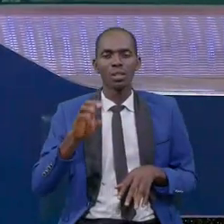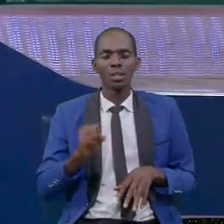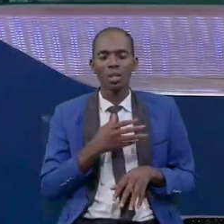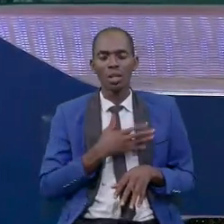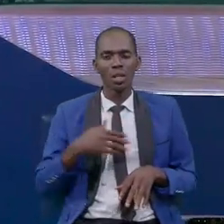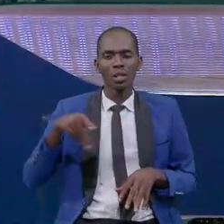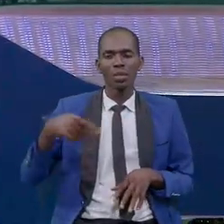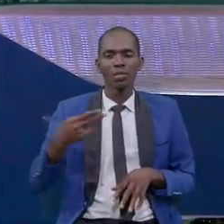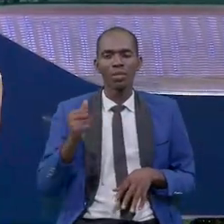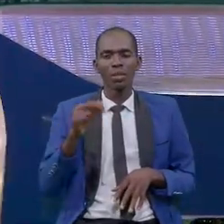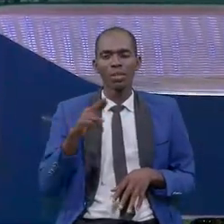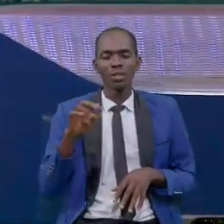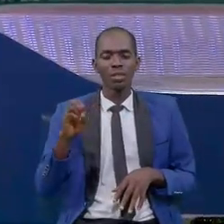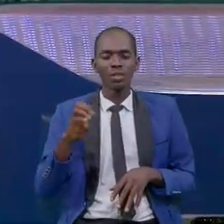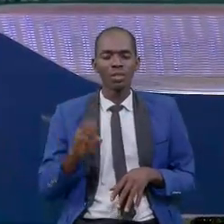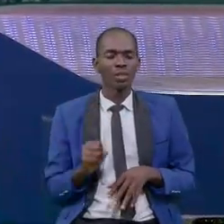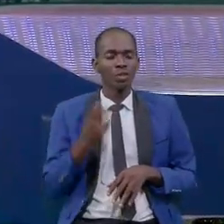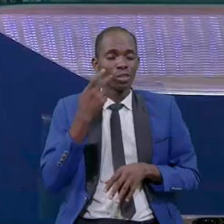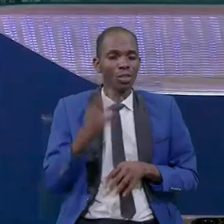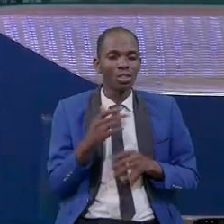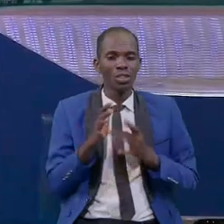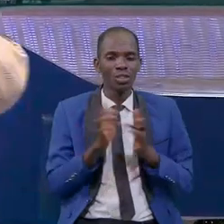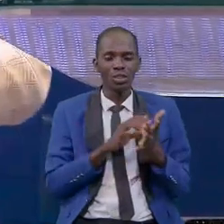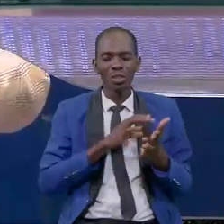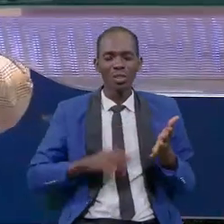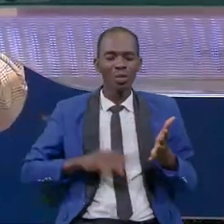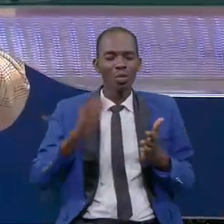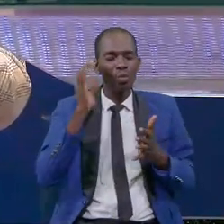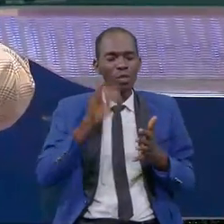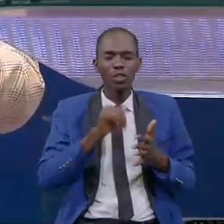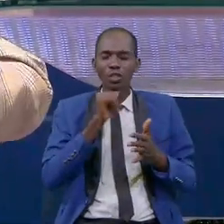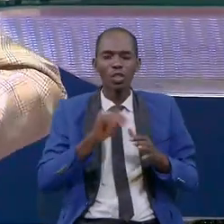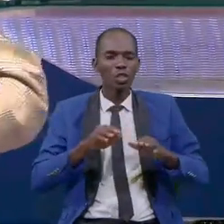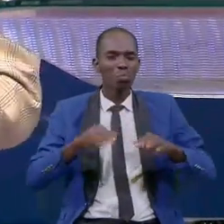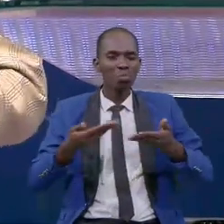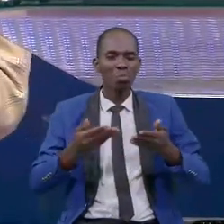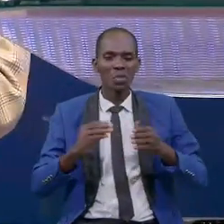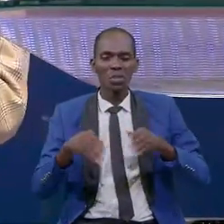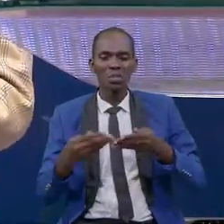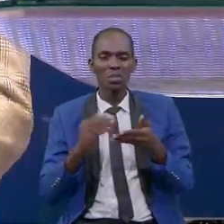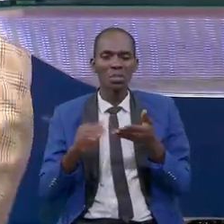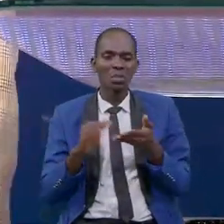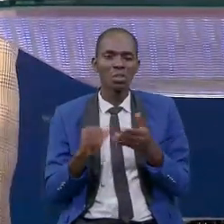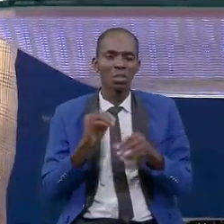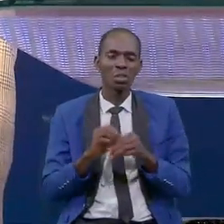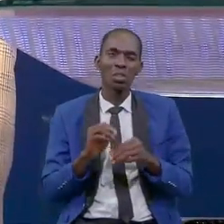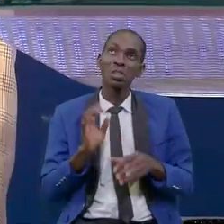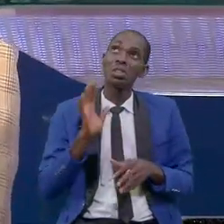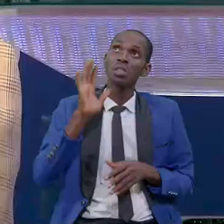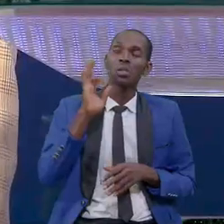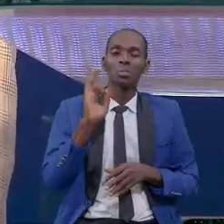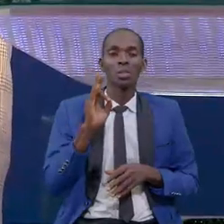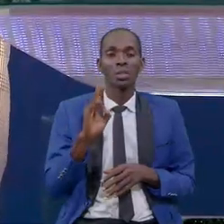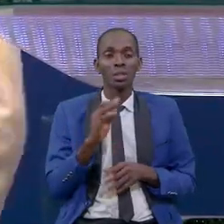Est-ce que vous aimez tel que Jésus agit sans séduire personne dans la